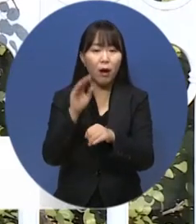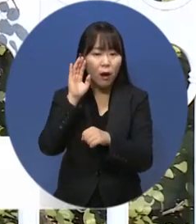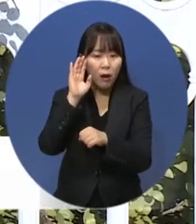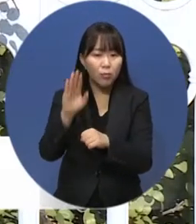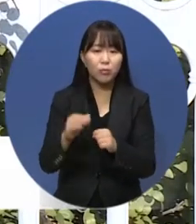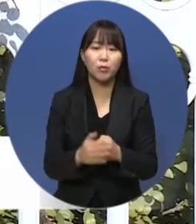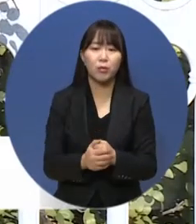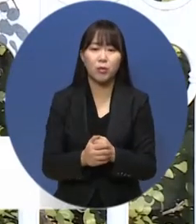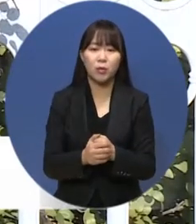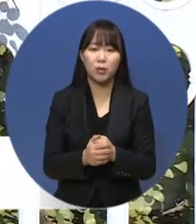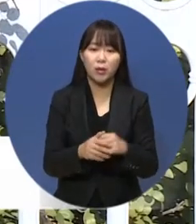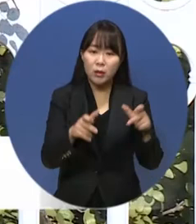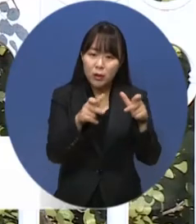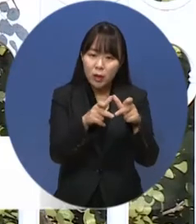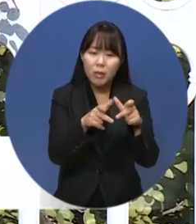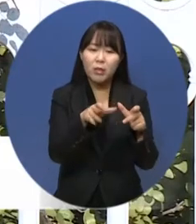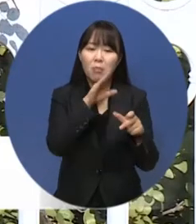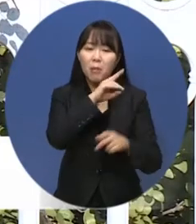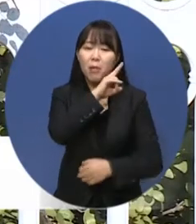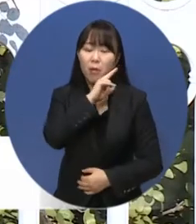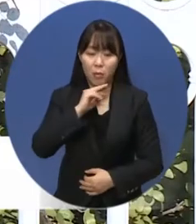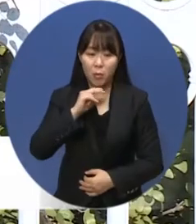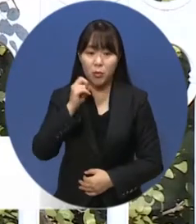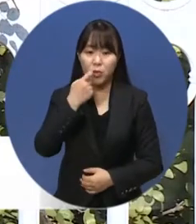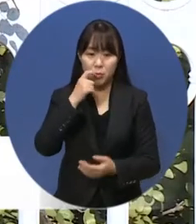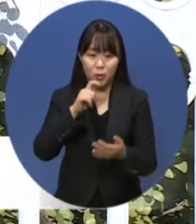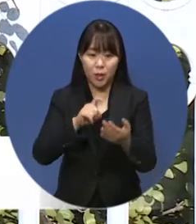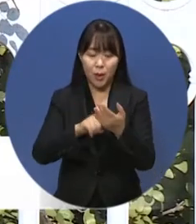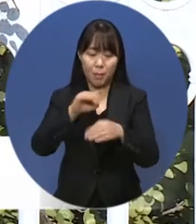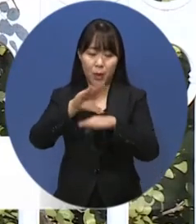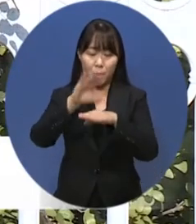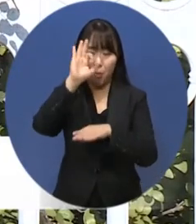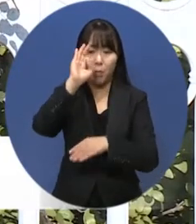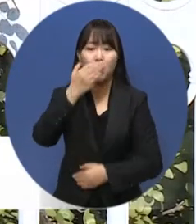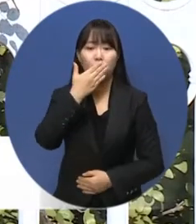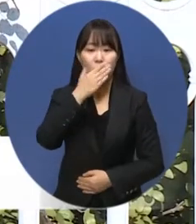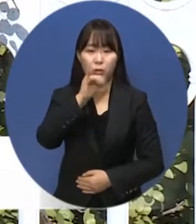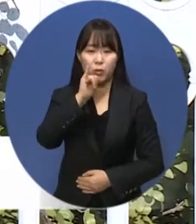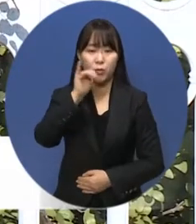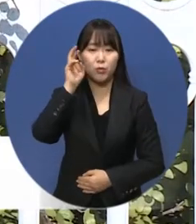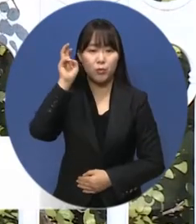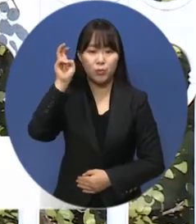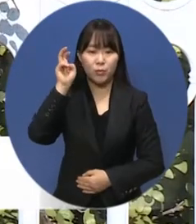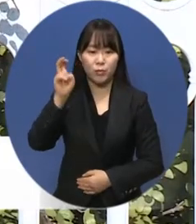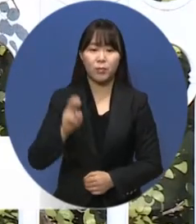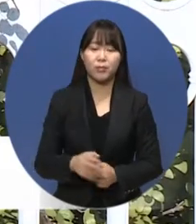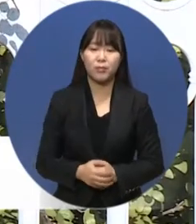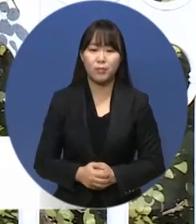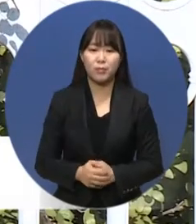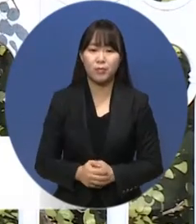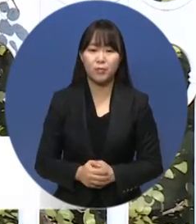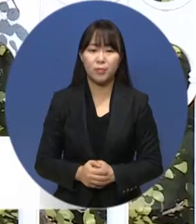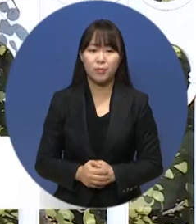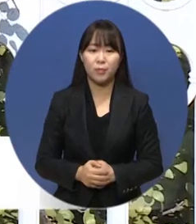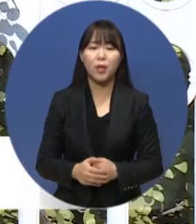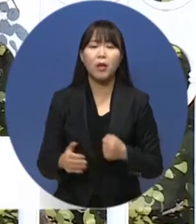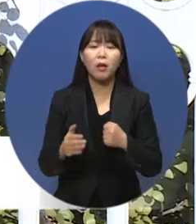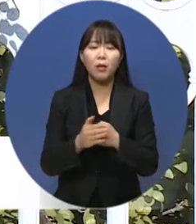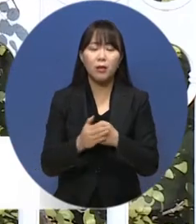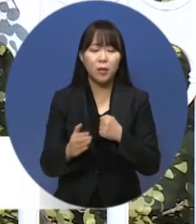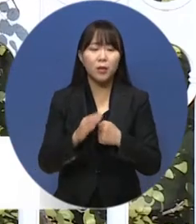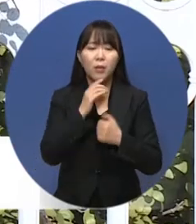장애인 분들이 정말 편리하고 쉽게 방송에 접근을 할 수 있는 거잖아요 그렇기 때문에